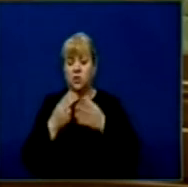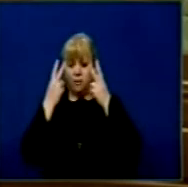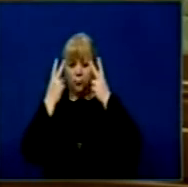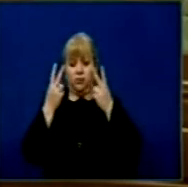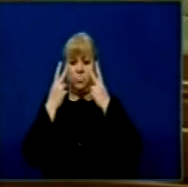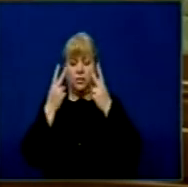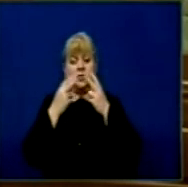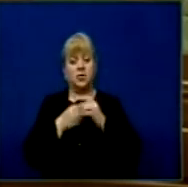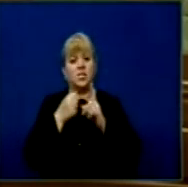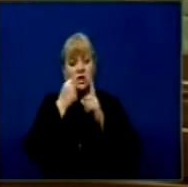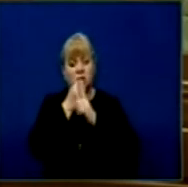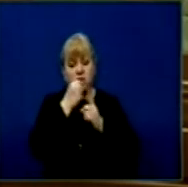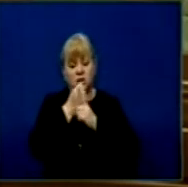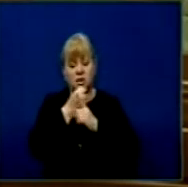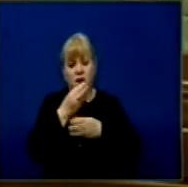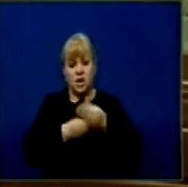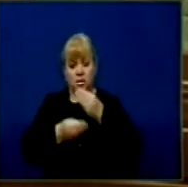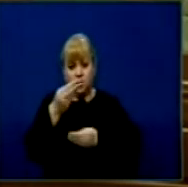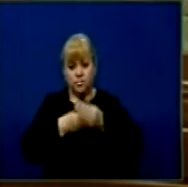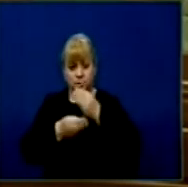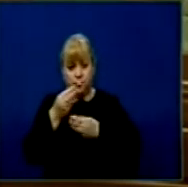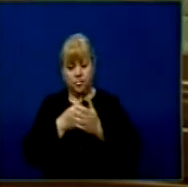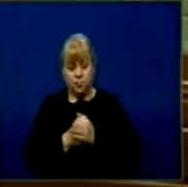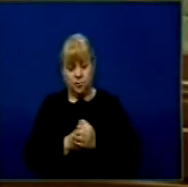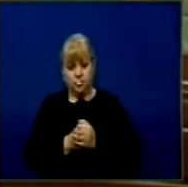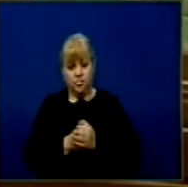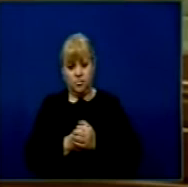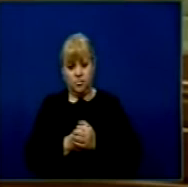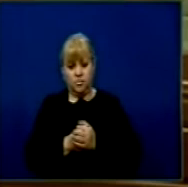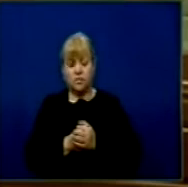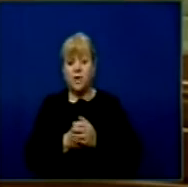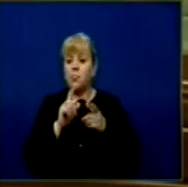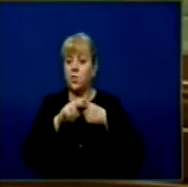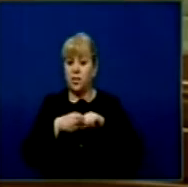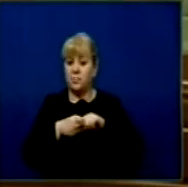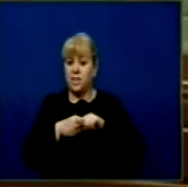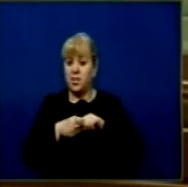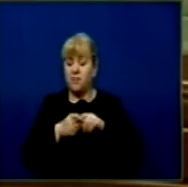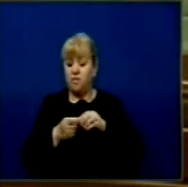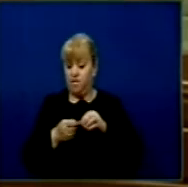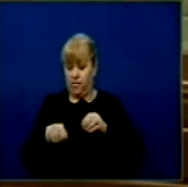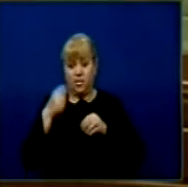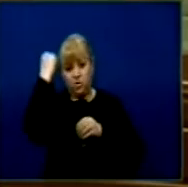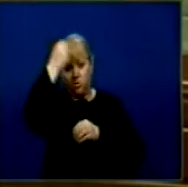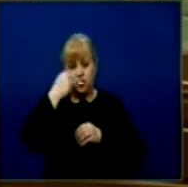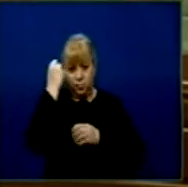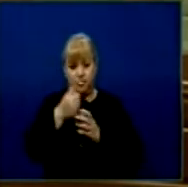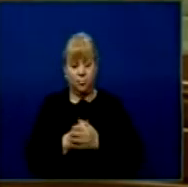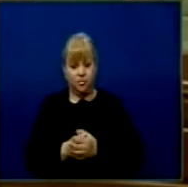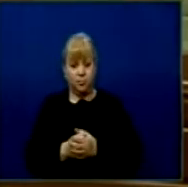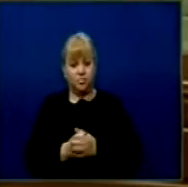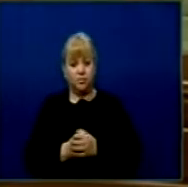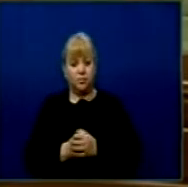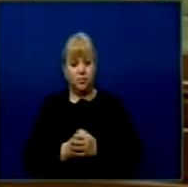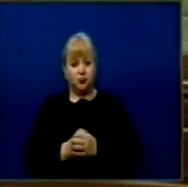nxitur rritjen ekonomike të vendit. Këtë rritjen e kësaj brutoproduktit vendor, pra, e kanë nxitur këto